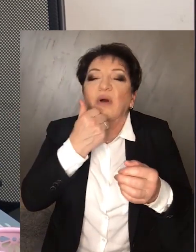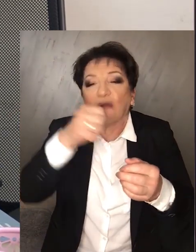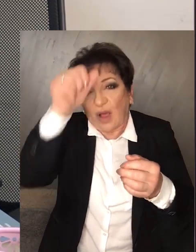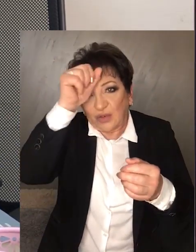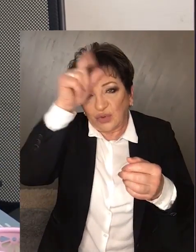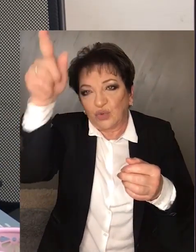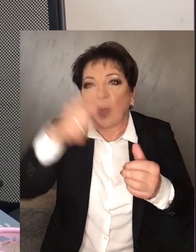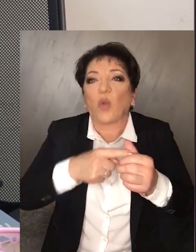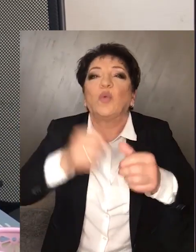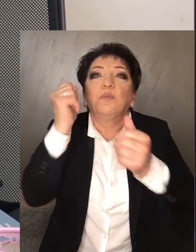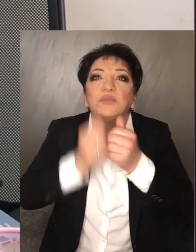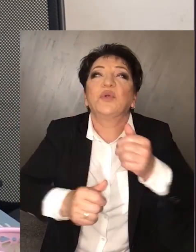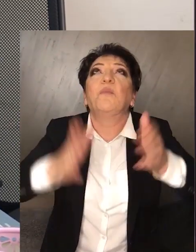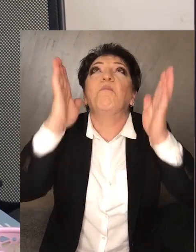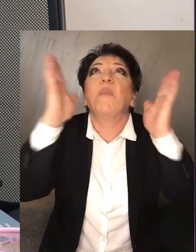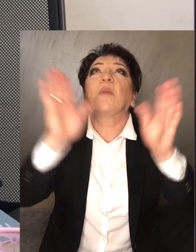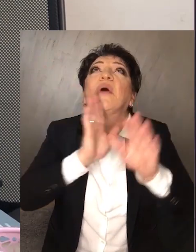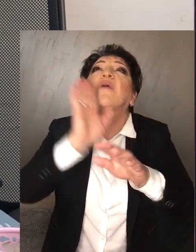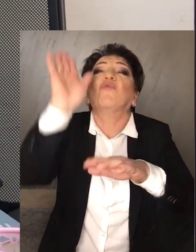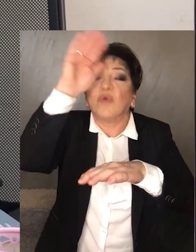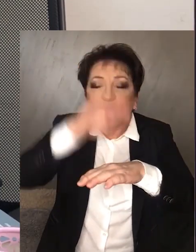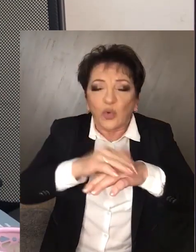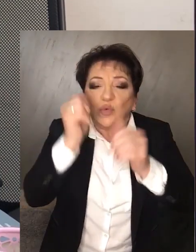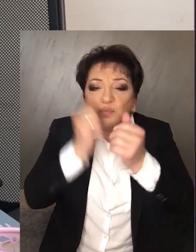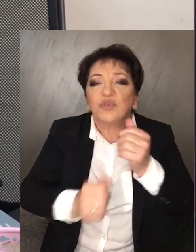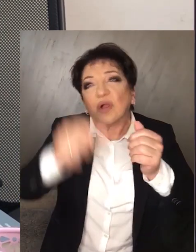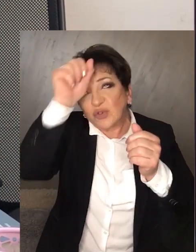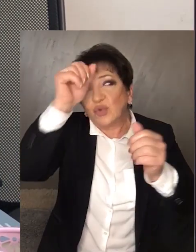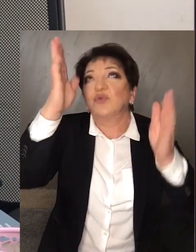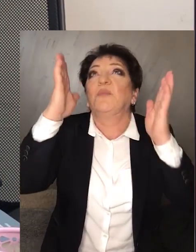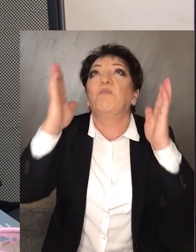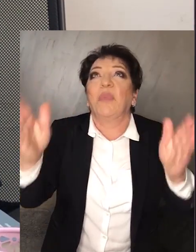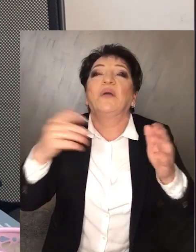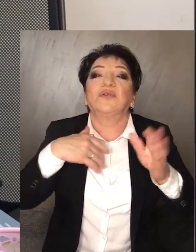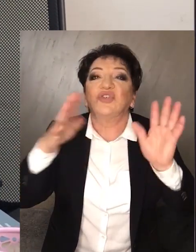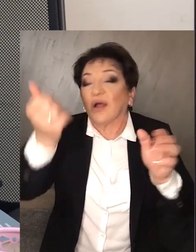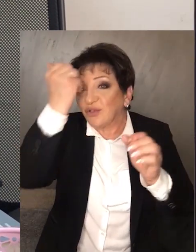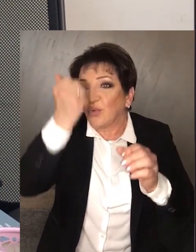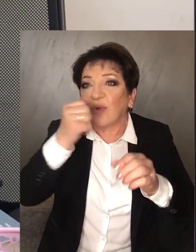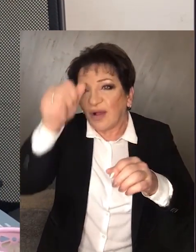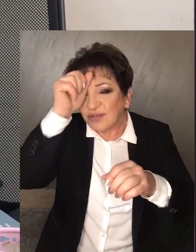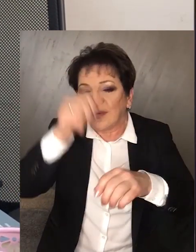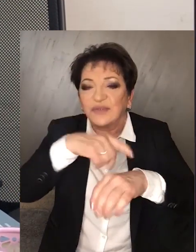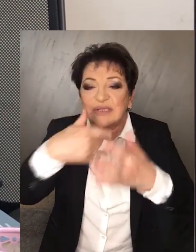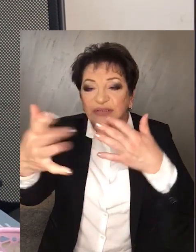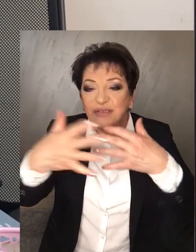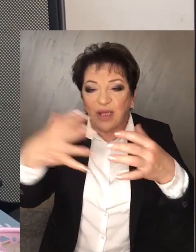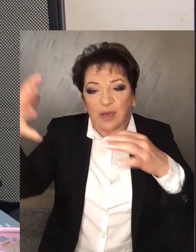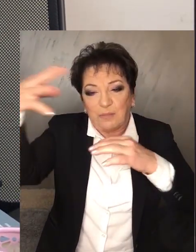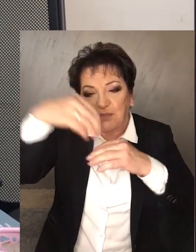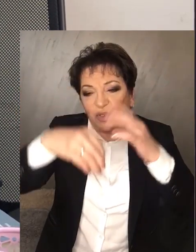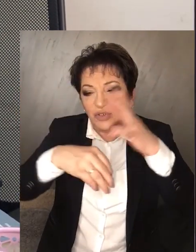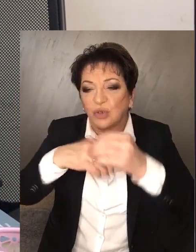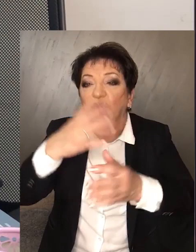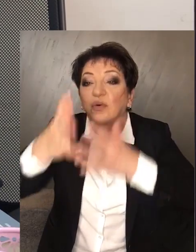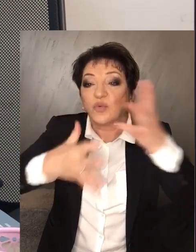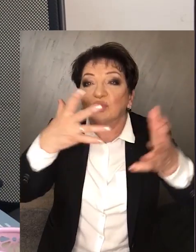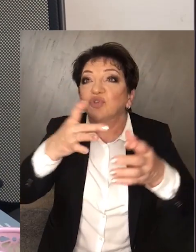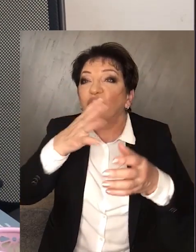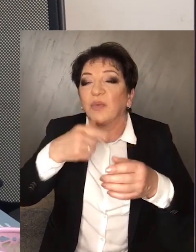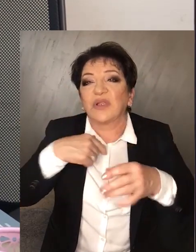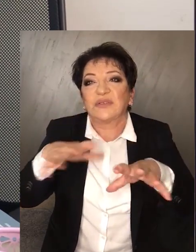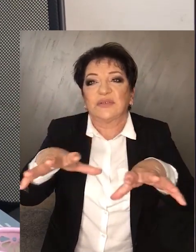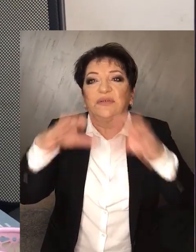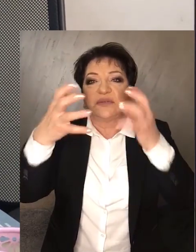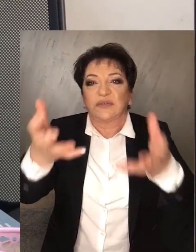Աստված ինձ այնքան շնորհ է տվել, ես շնորհակալ եմ։ Ես չգիտեմ, փառաբանում եմ առավոտը իրիկուն, ես այնքան շնորհակալ եմ Աստծուց,